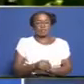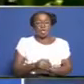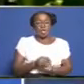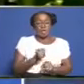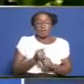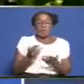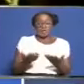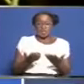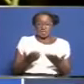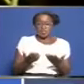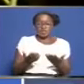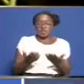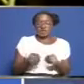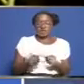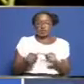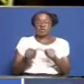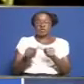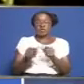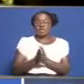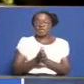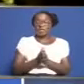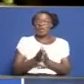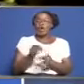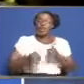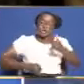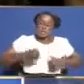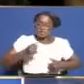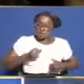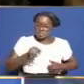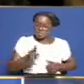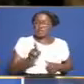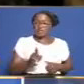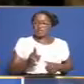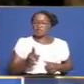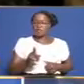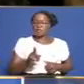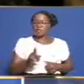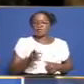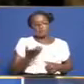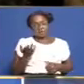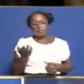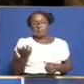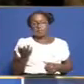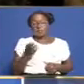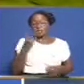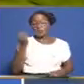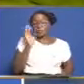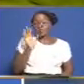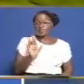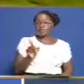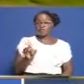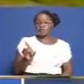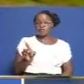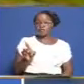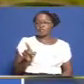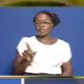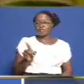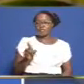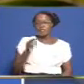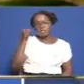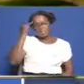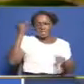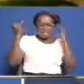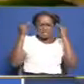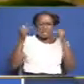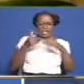ya kujikimu kimaisha na pia kujifurahisha, na ukiona vielea jua vimeundwa. Ni wazo alilopata baada